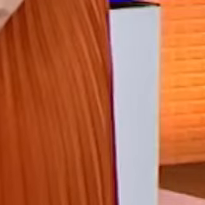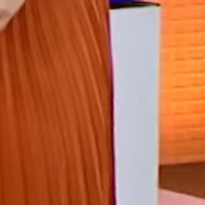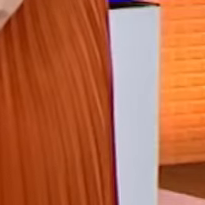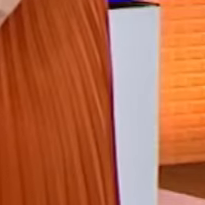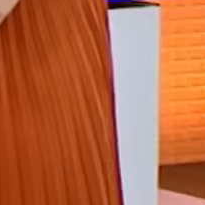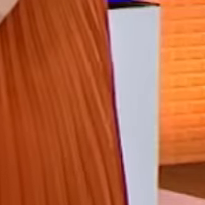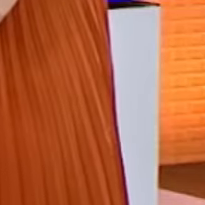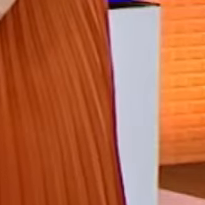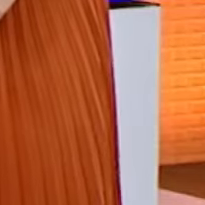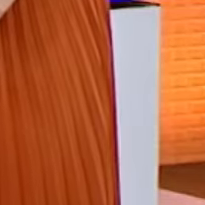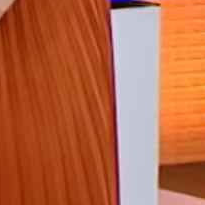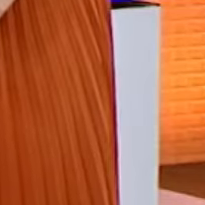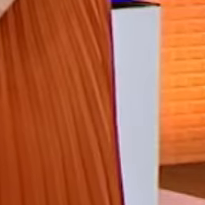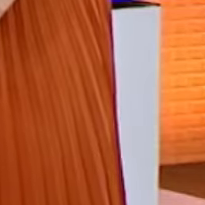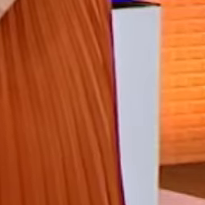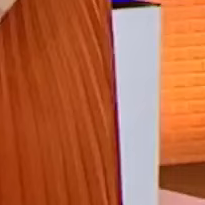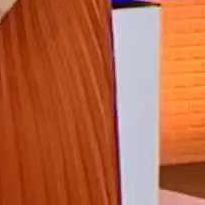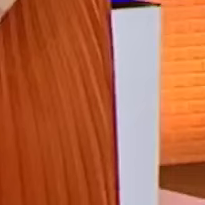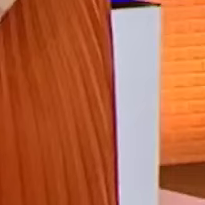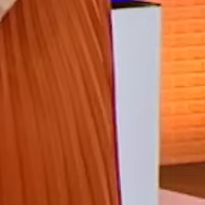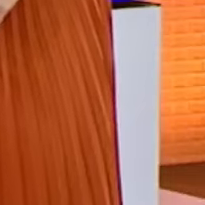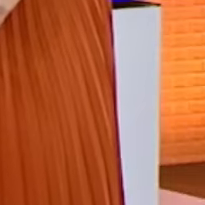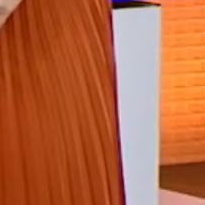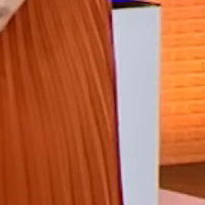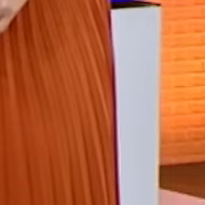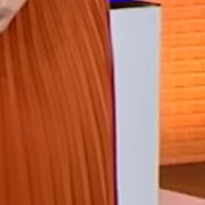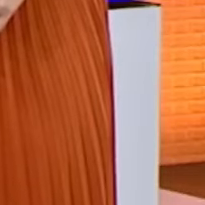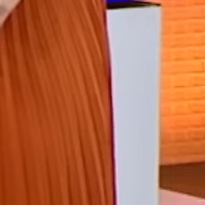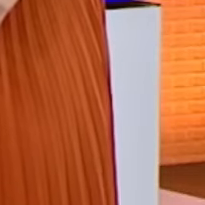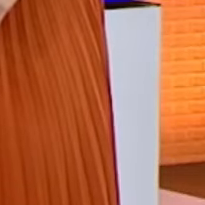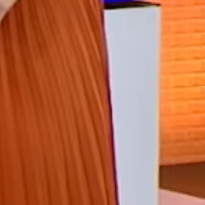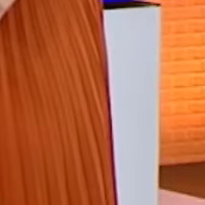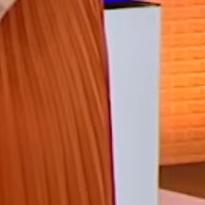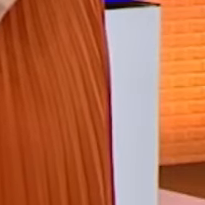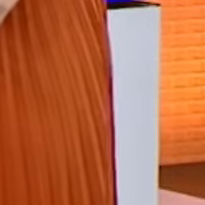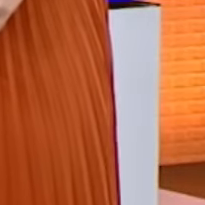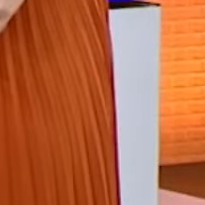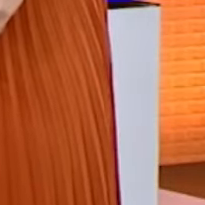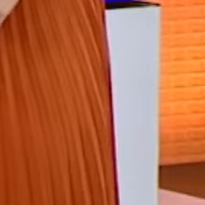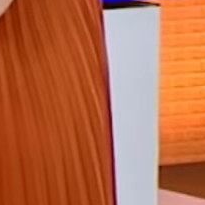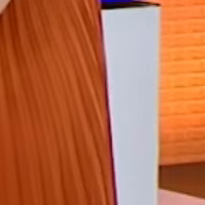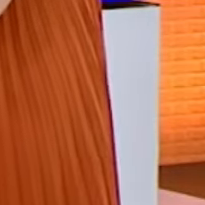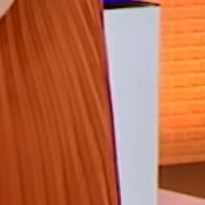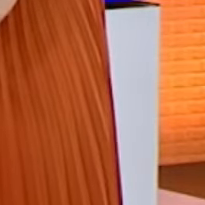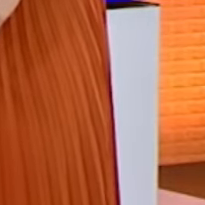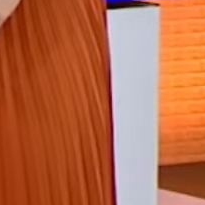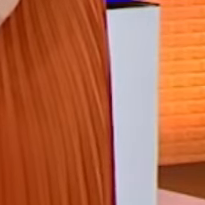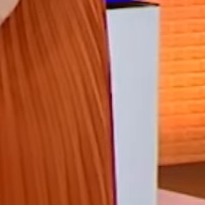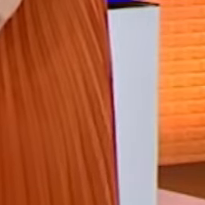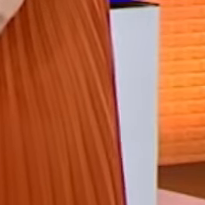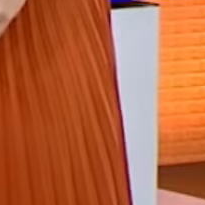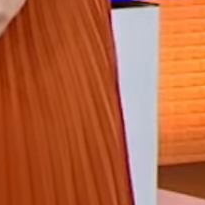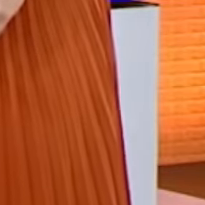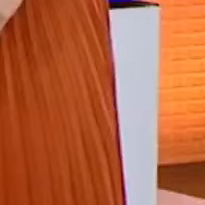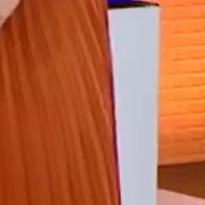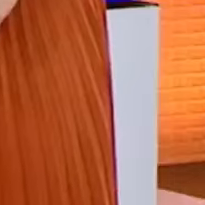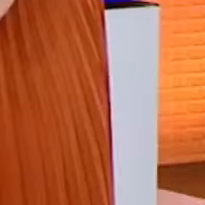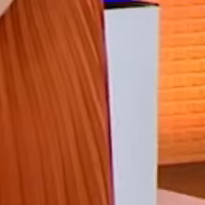Mga kapuso, para una ka sa mga balita, mag-subscribe sa GMA Integrated News sa YouTube. Sa mga kapuso abroad, subaybayan niyo